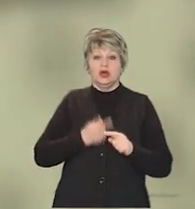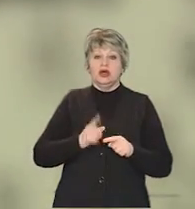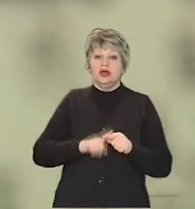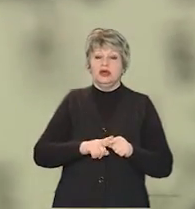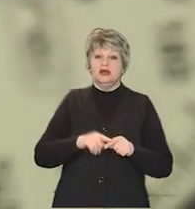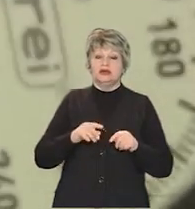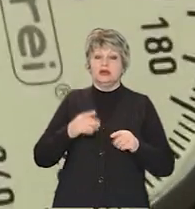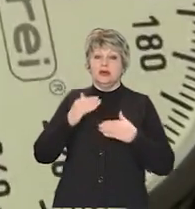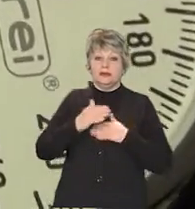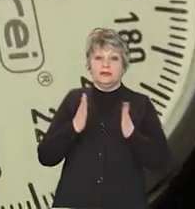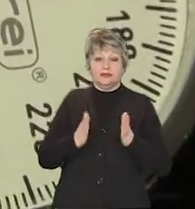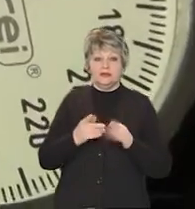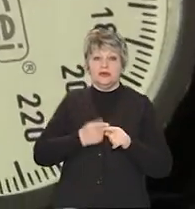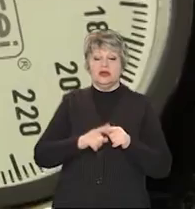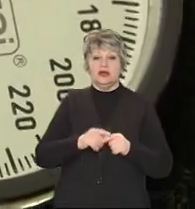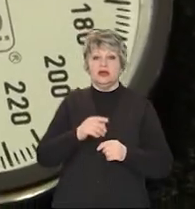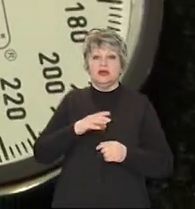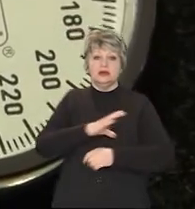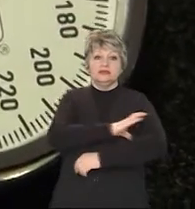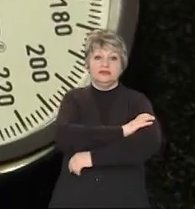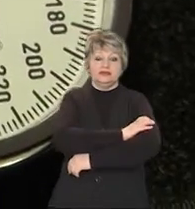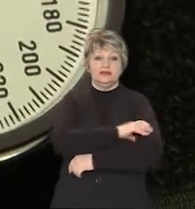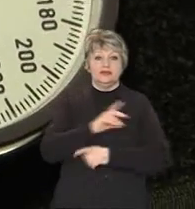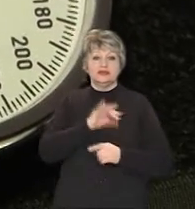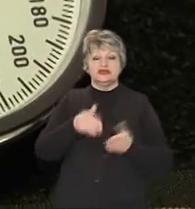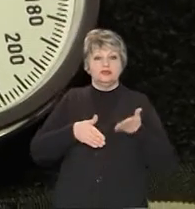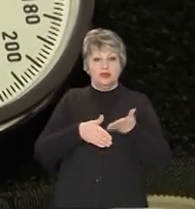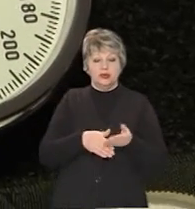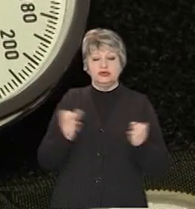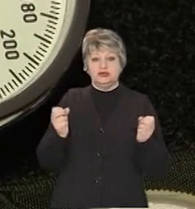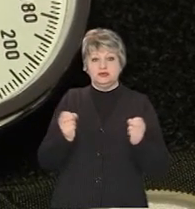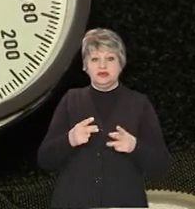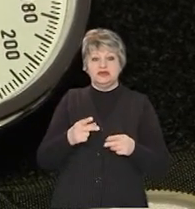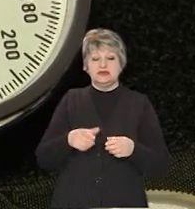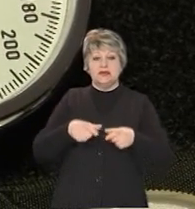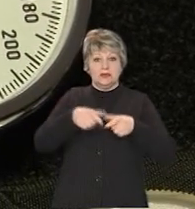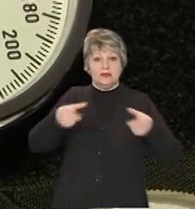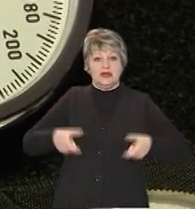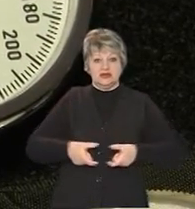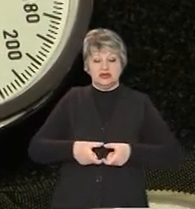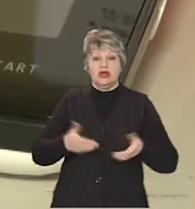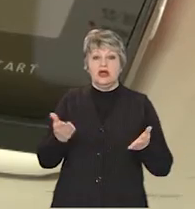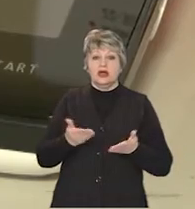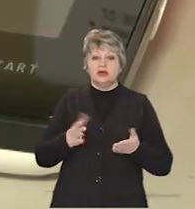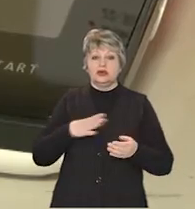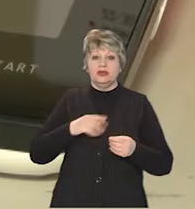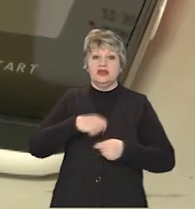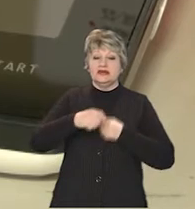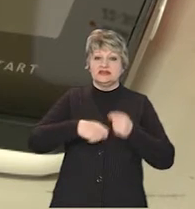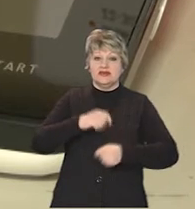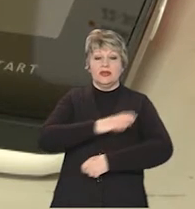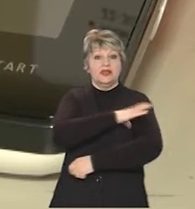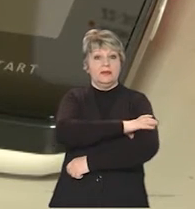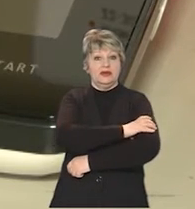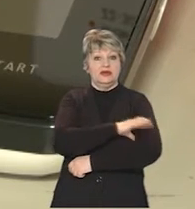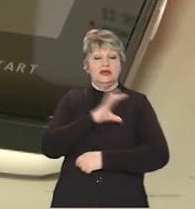Метод виміру цього приладу полягав у стисканні плечової артерії за допомогою спеціальної манжетки, яка накладалася на плече